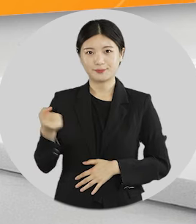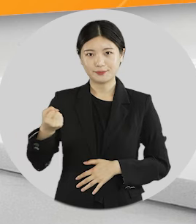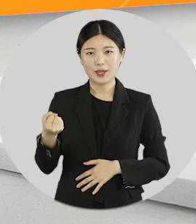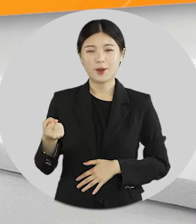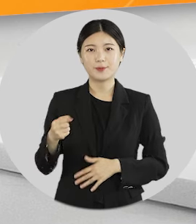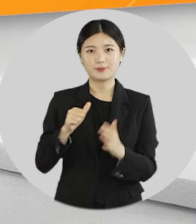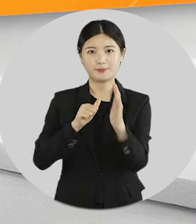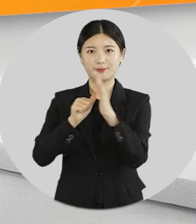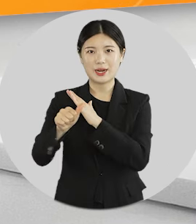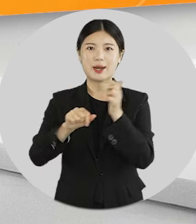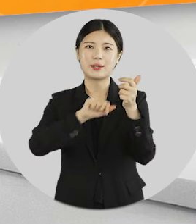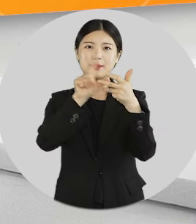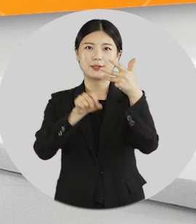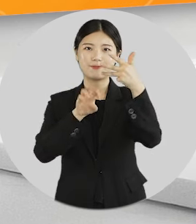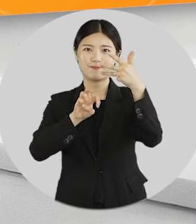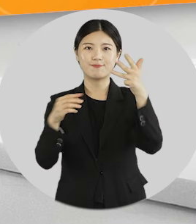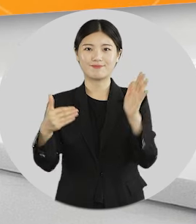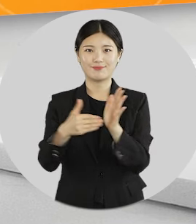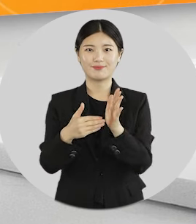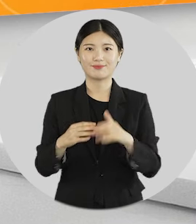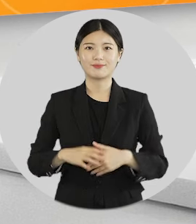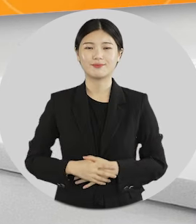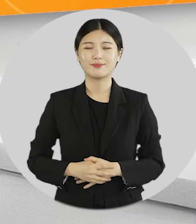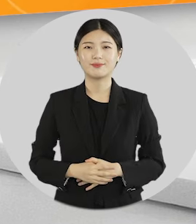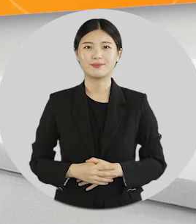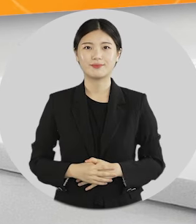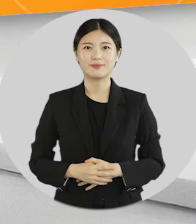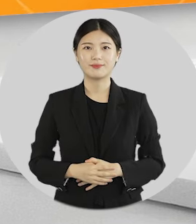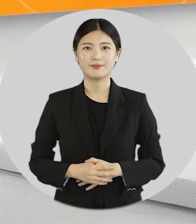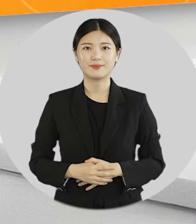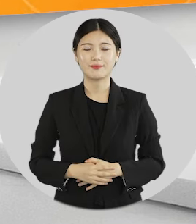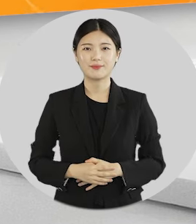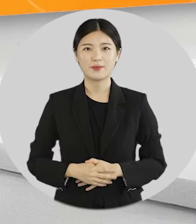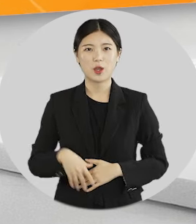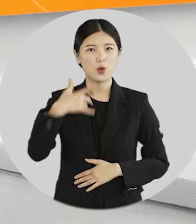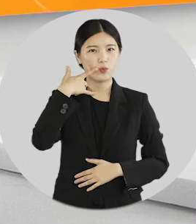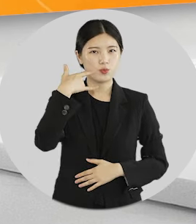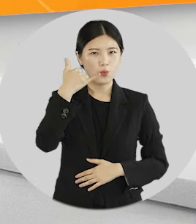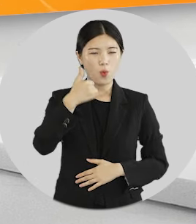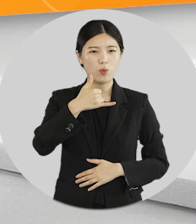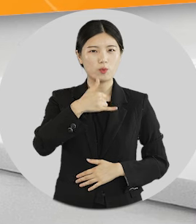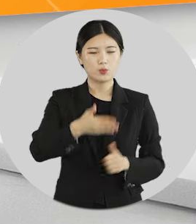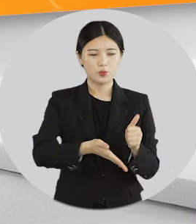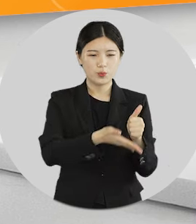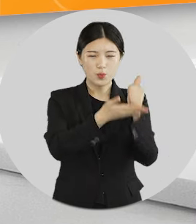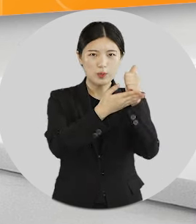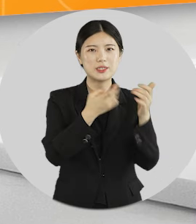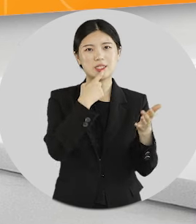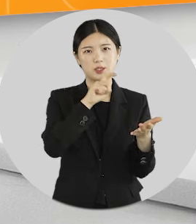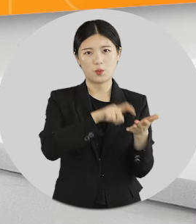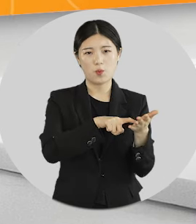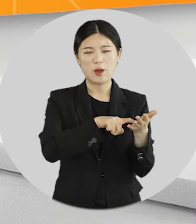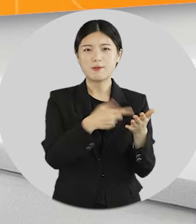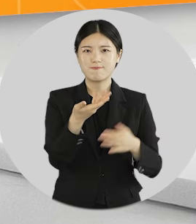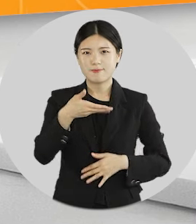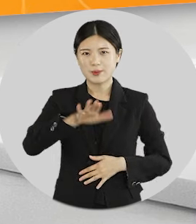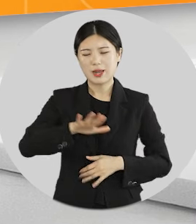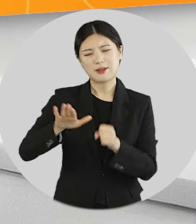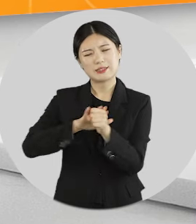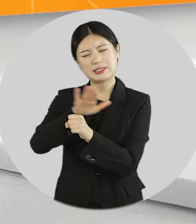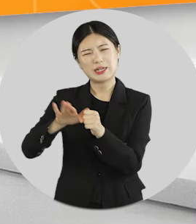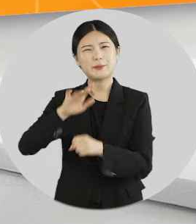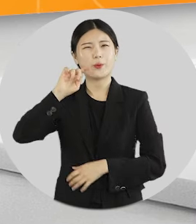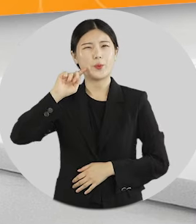지참해 8월 30일까지 신청하시면 됩니다. 부모를 공경하는 효행은 쉬우나 부모를 사랑하는